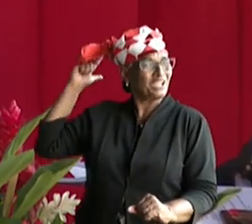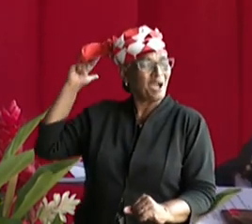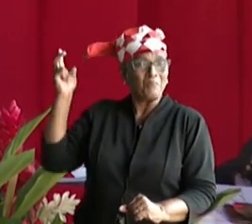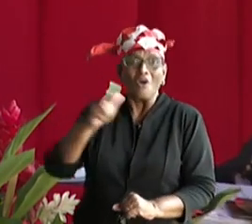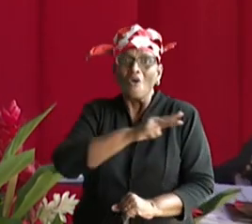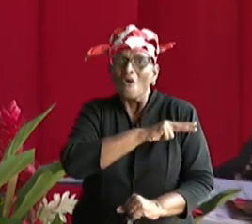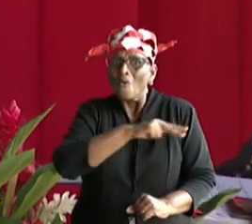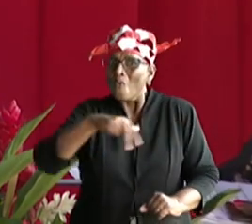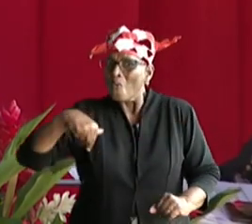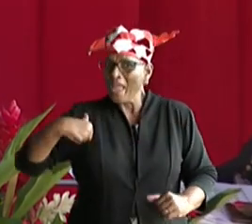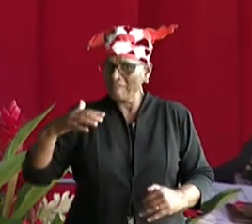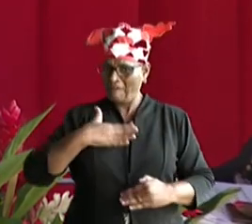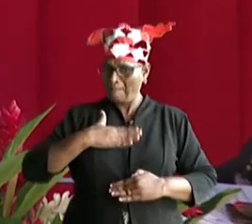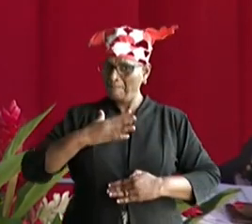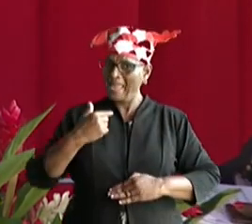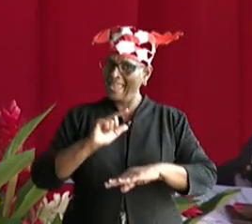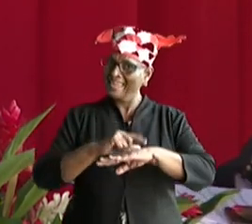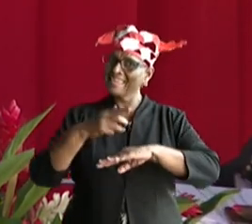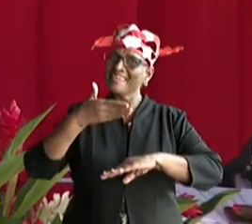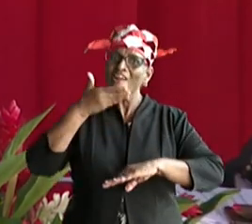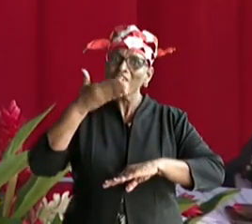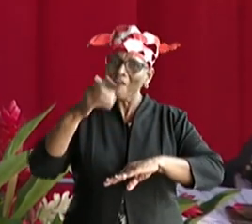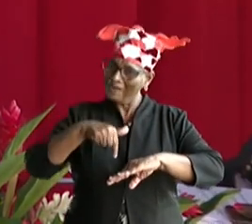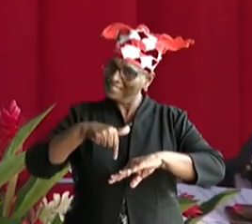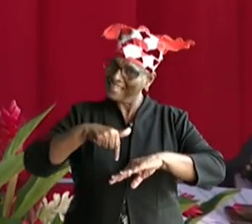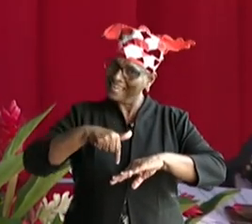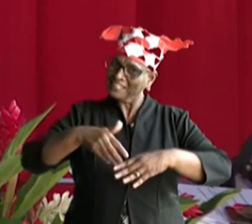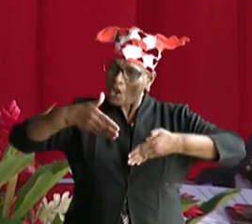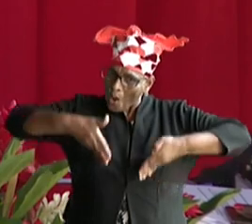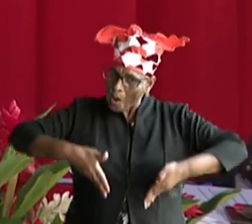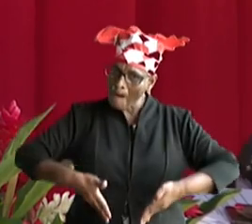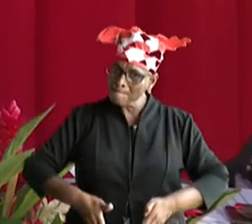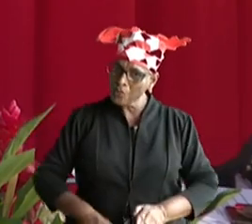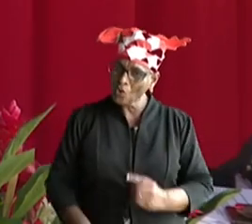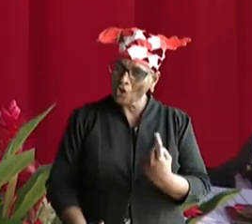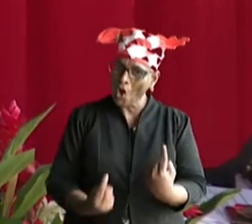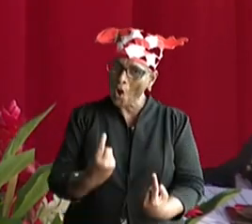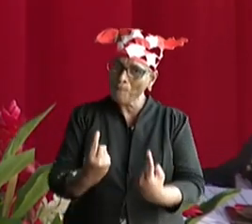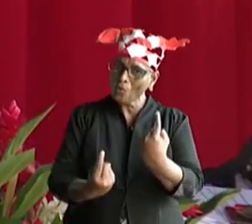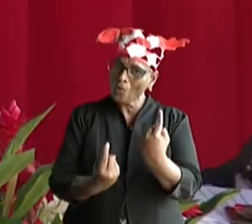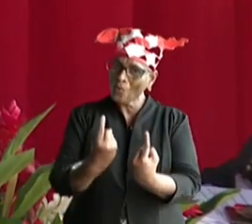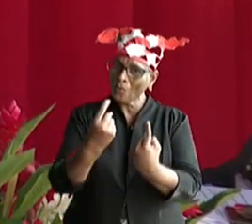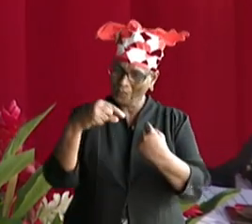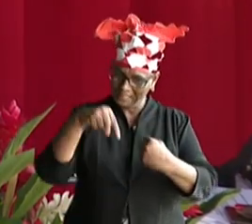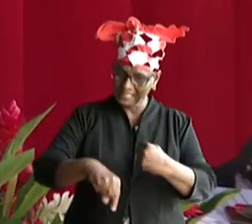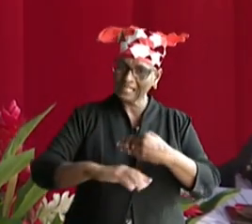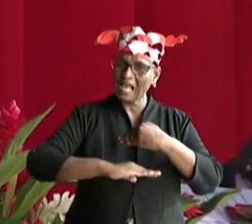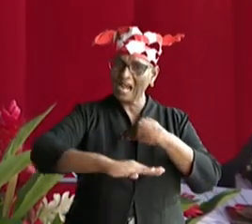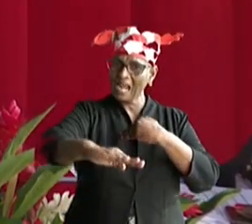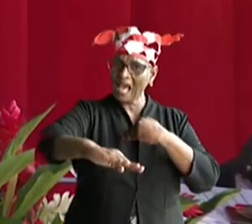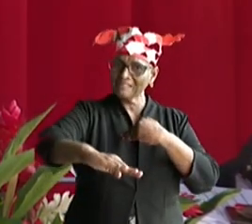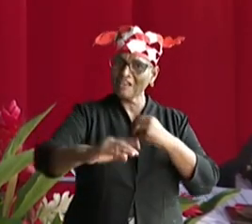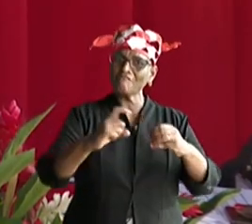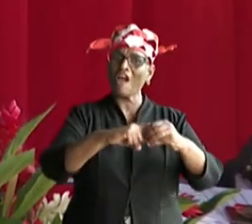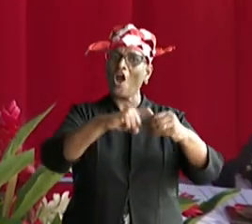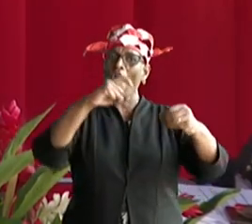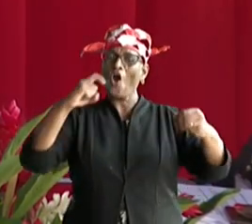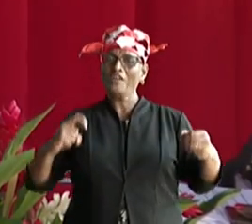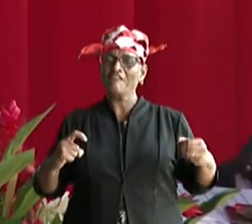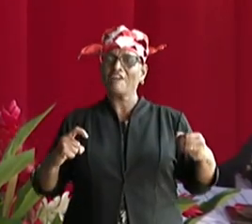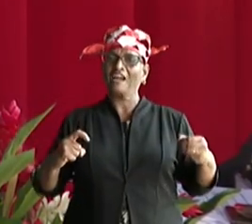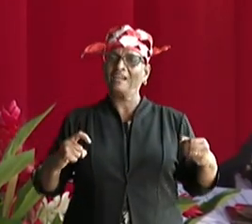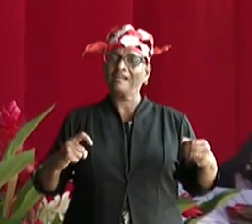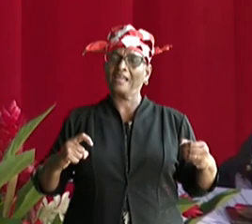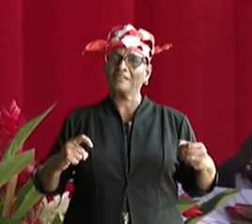van mijn generatie zijn geboren en opgegroeid in een land met de status van onafhankelijkheid.